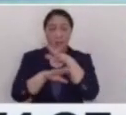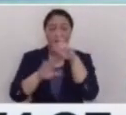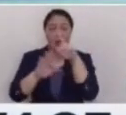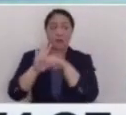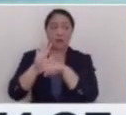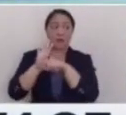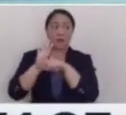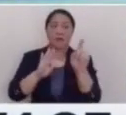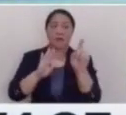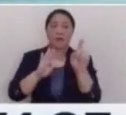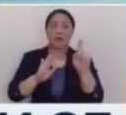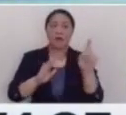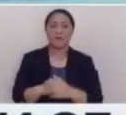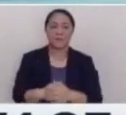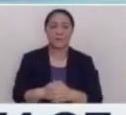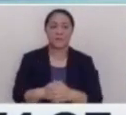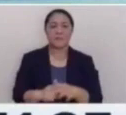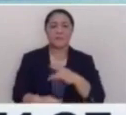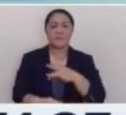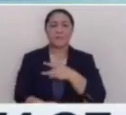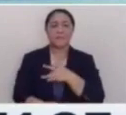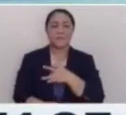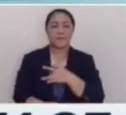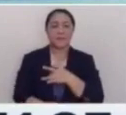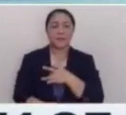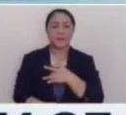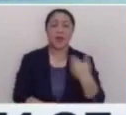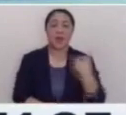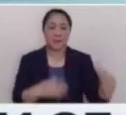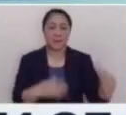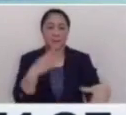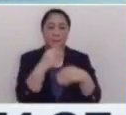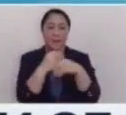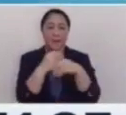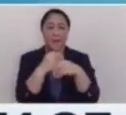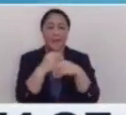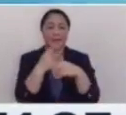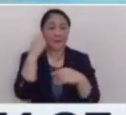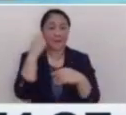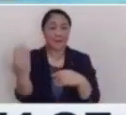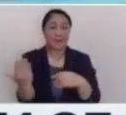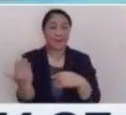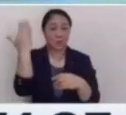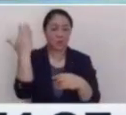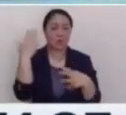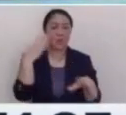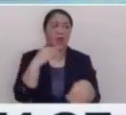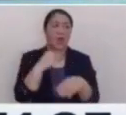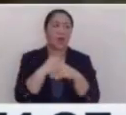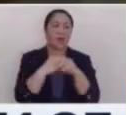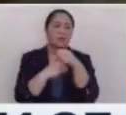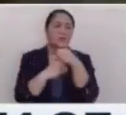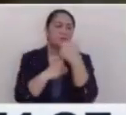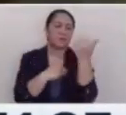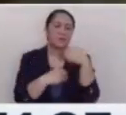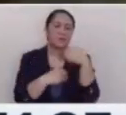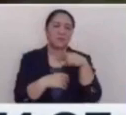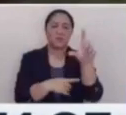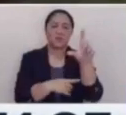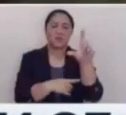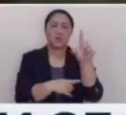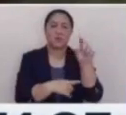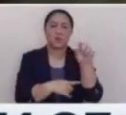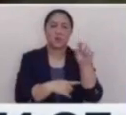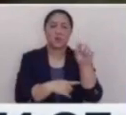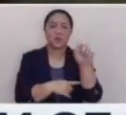po yung braso nila pagkainiksyon pa nila. Meron pong isa na nag-experience ng pangangati or rashes. Mm-hmm. Meron pong